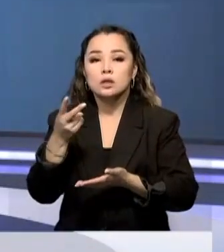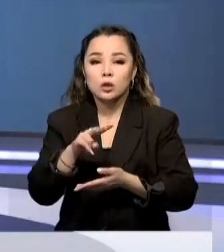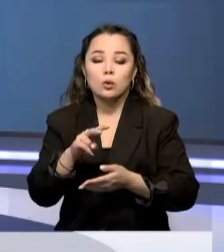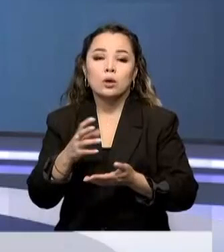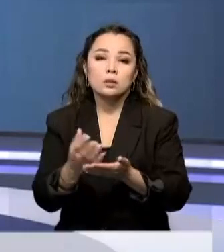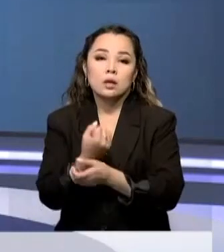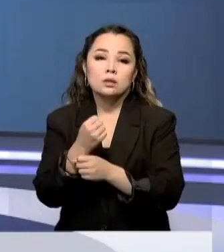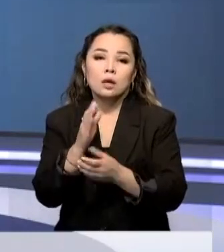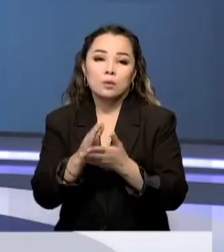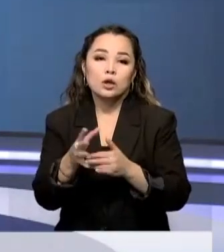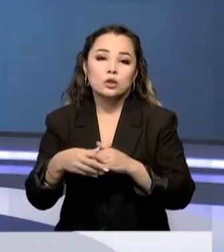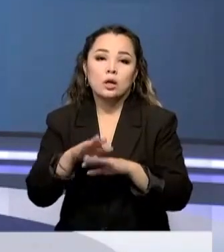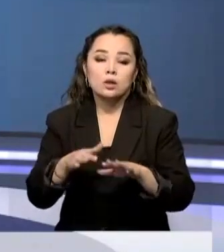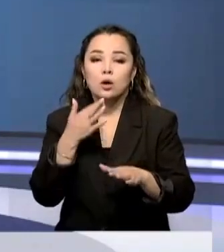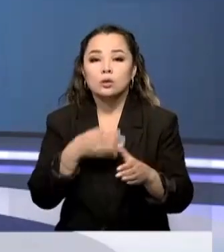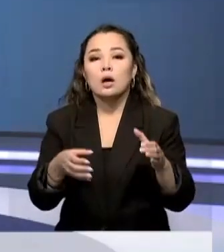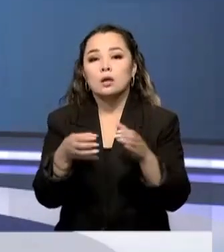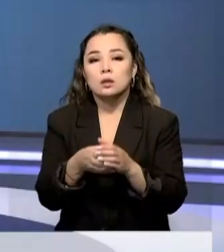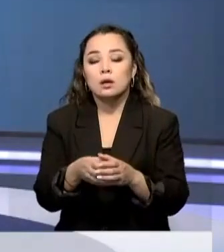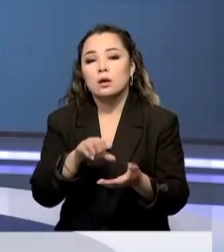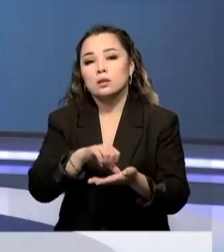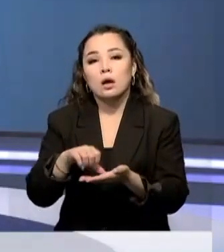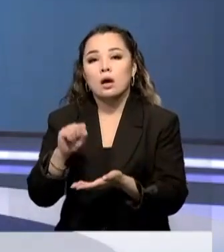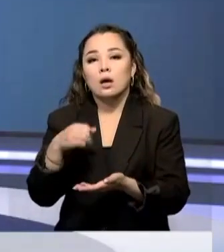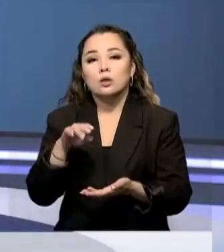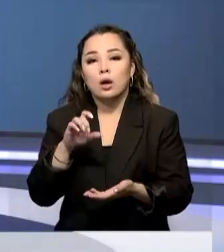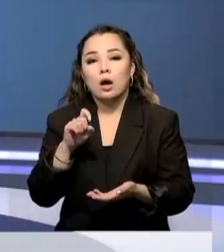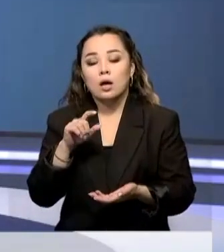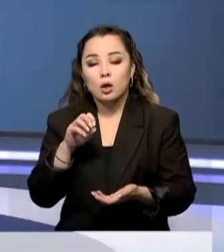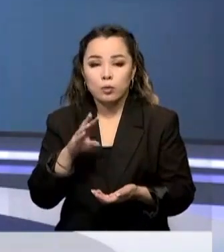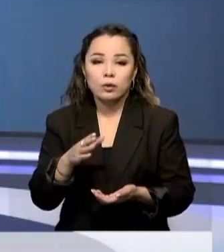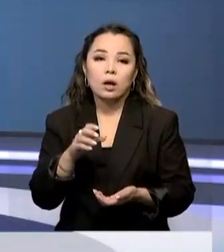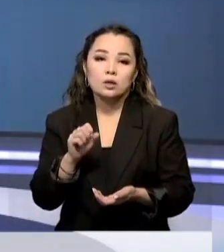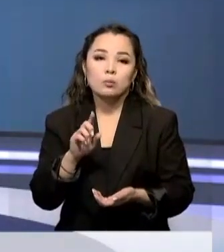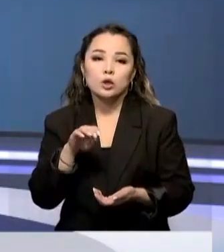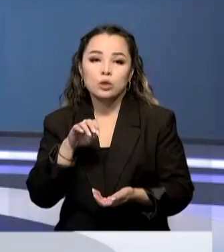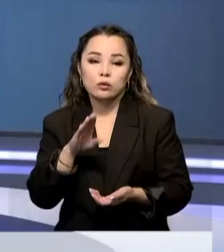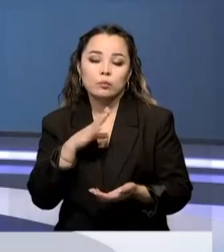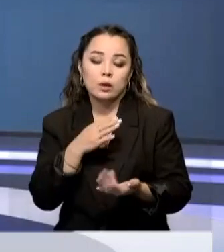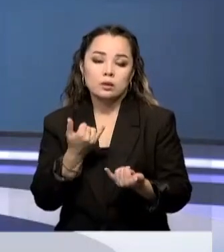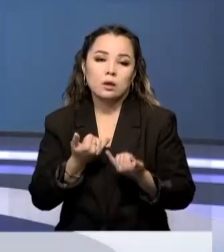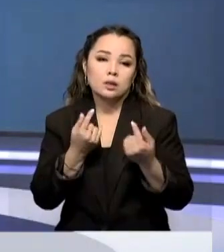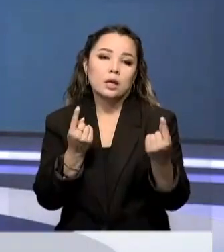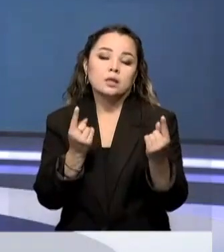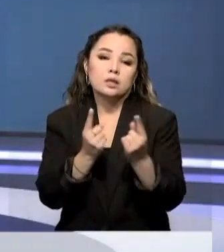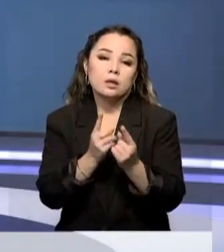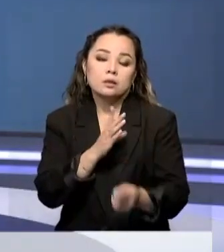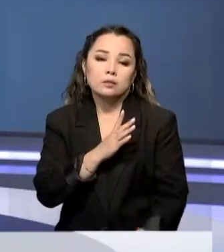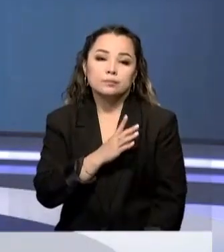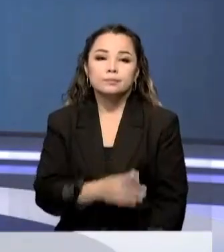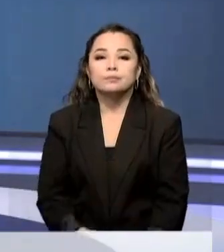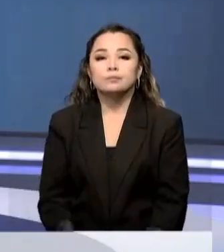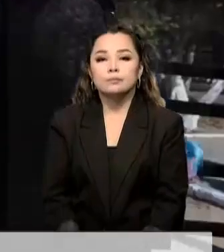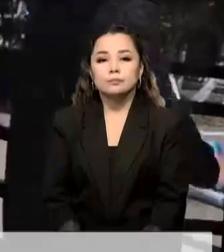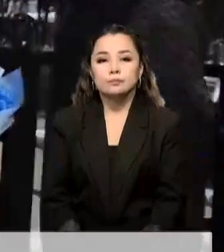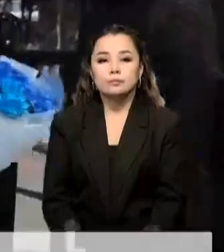тұғырына көтерілді. Жерлестері ұлттық құрама сапындағы Айдос Ғалымов пен Асылмұрат Бірімжановты сән салтанатпен қарсы алды.